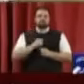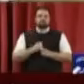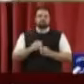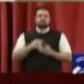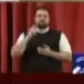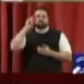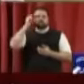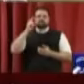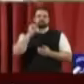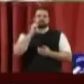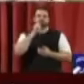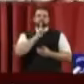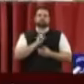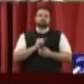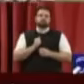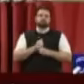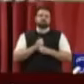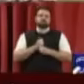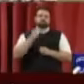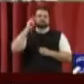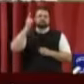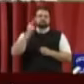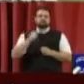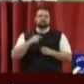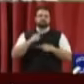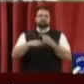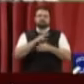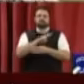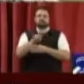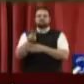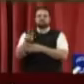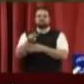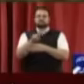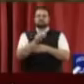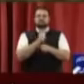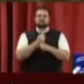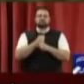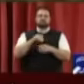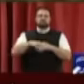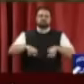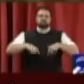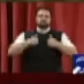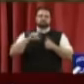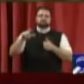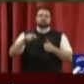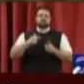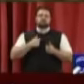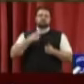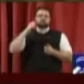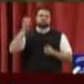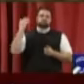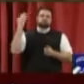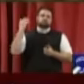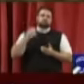simplu. De omul simplu au fost emise, da, după observații pe care le-au făcut și ei prin trăirea lor. De mult, cred, nu am ideea.